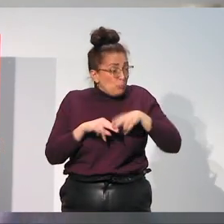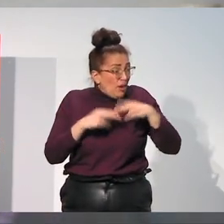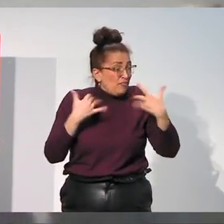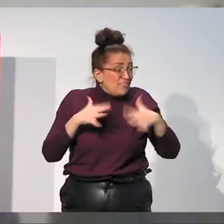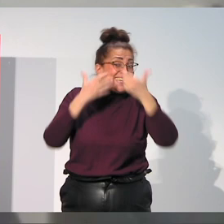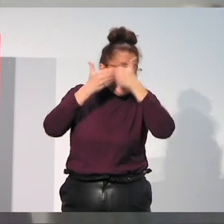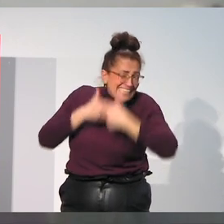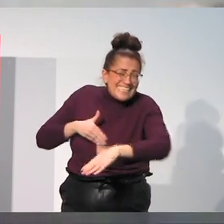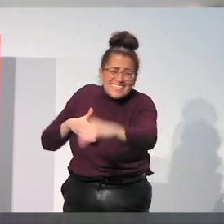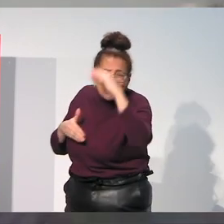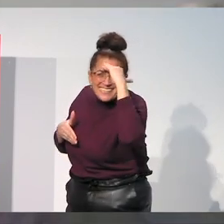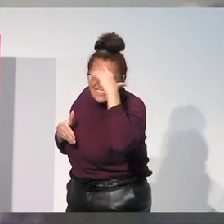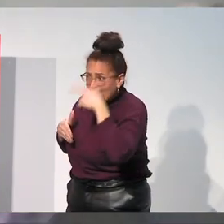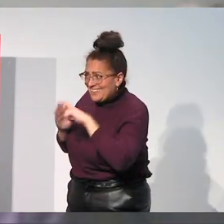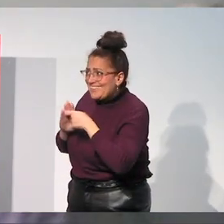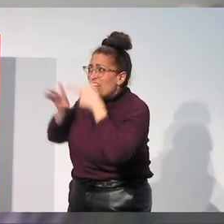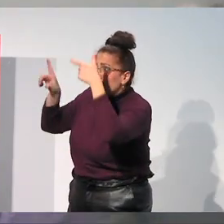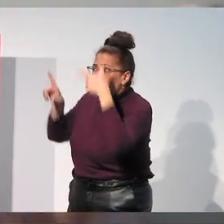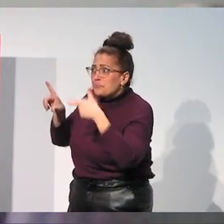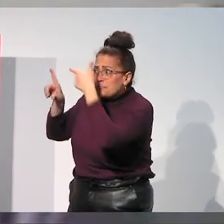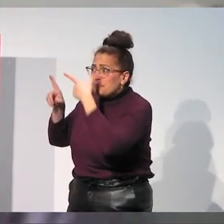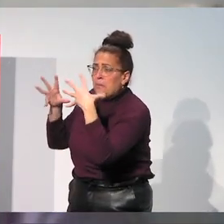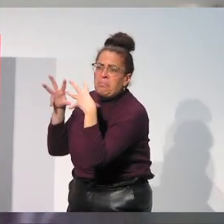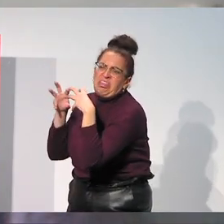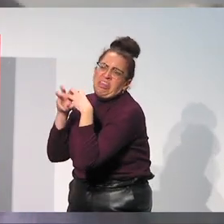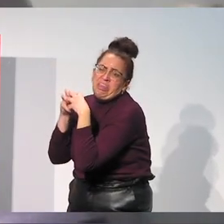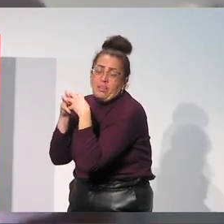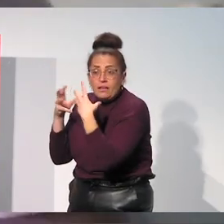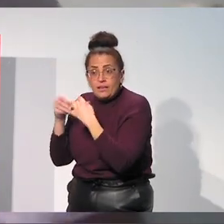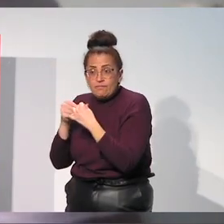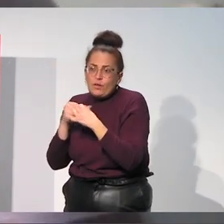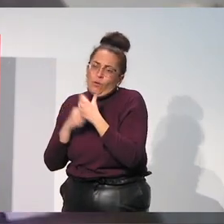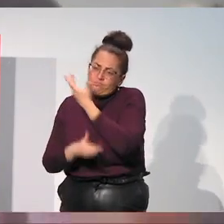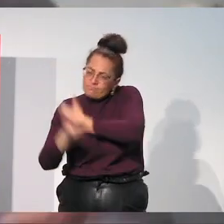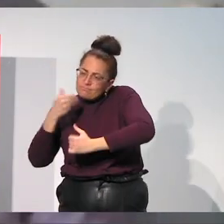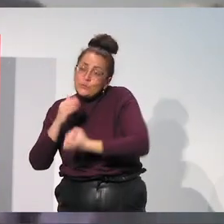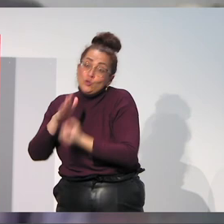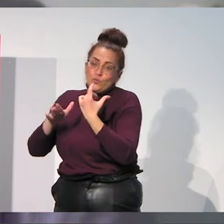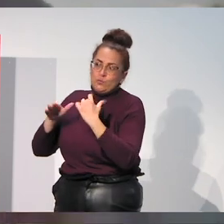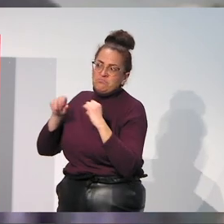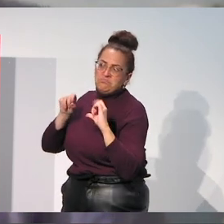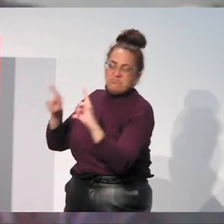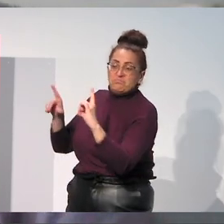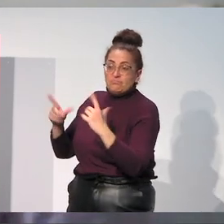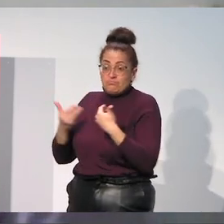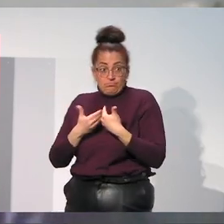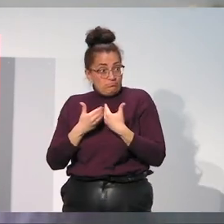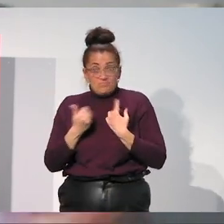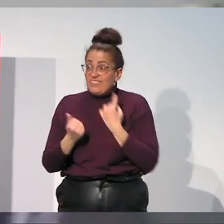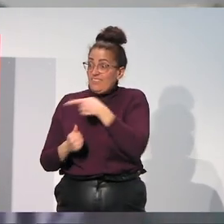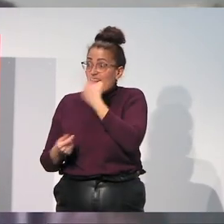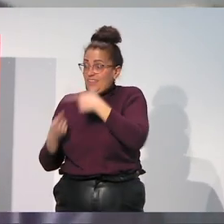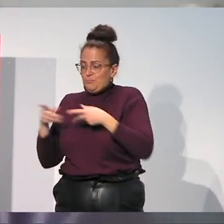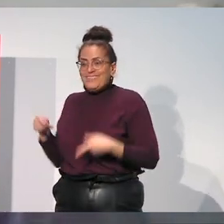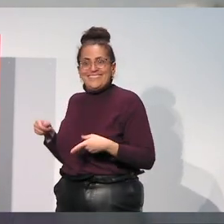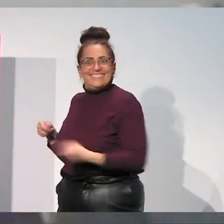que la mairie de Tours a décidé de faire une nouvelle plaque. Et donc, on m'a demandé de venir pour inaugurer cette plaque. Donc